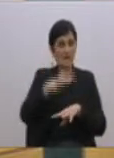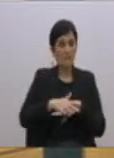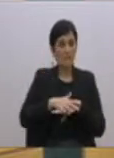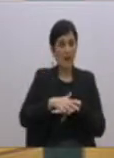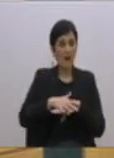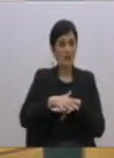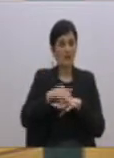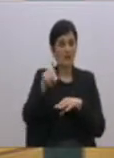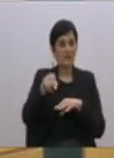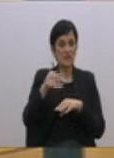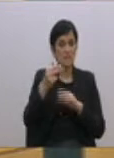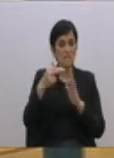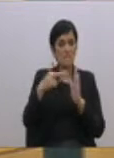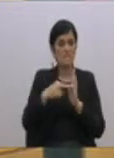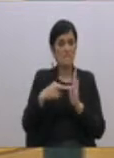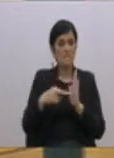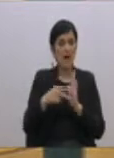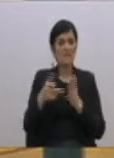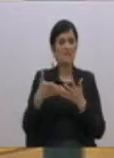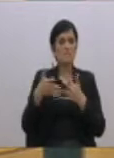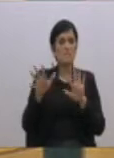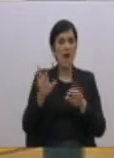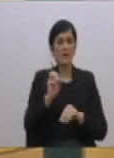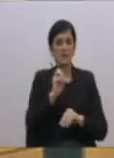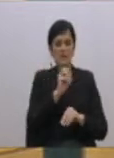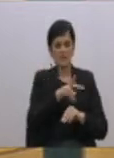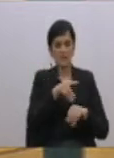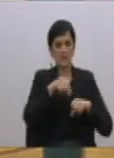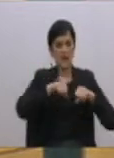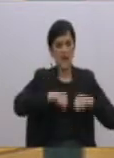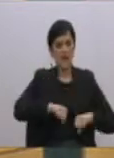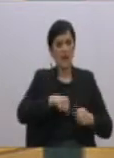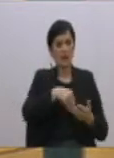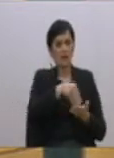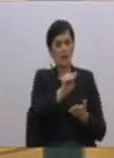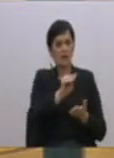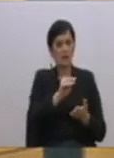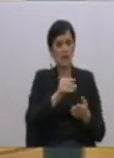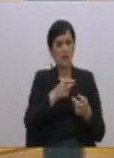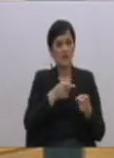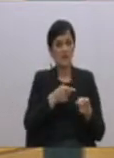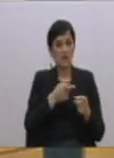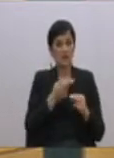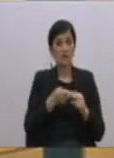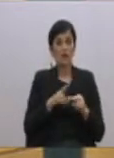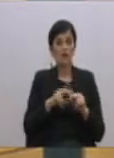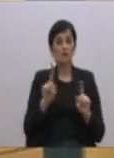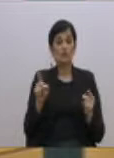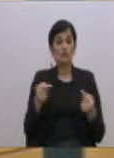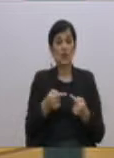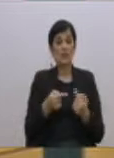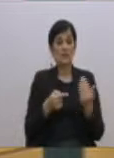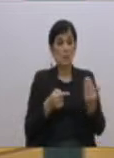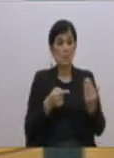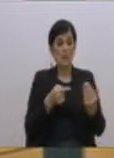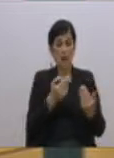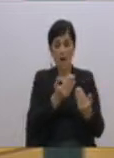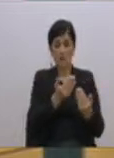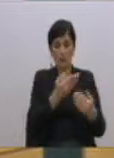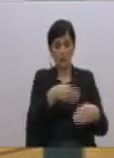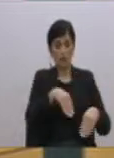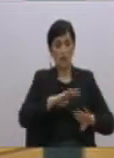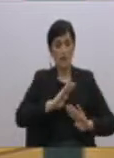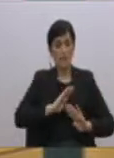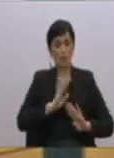იარაღის ფასი ბევრად უფრო მეტია ვიდრე ლეგალურად შეძენილი იარაღის, შესაბამისად მათივე შემოთავაზება იყო სწორედ,